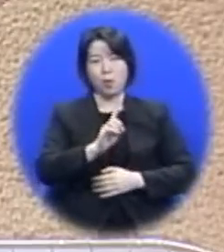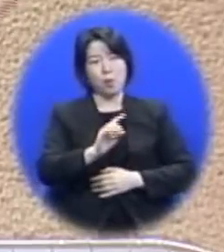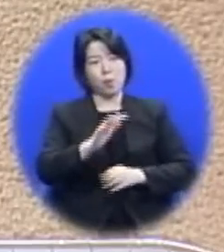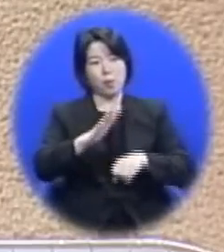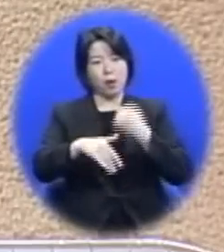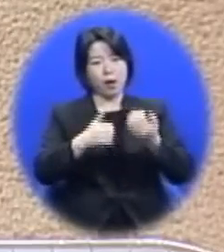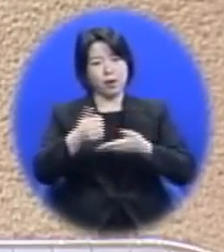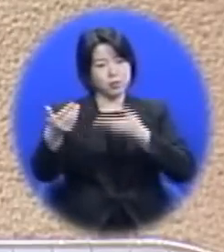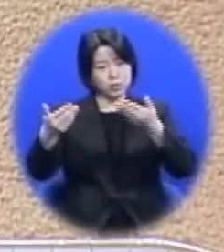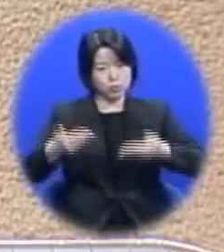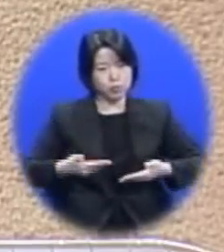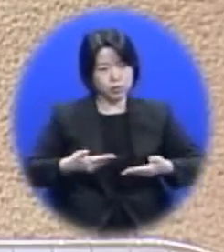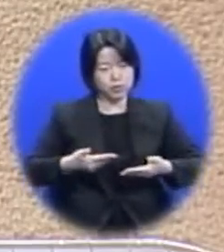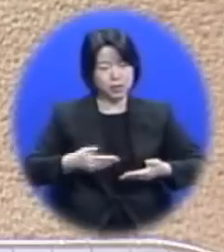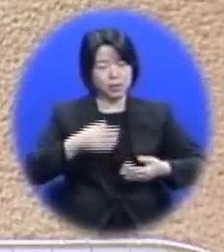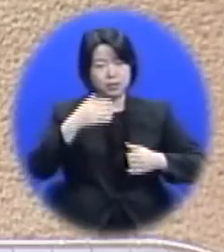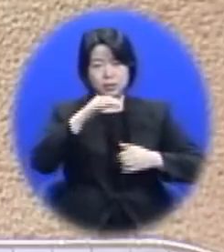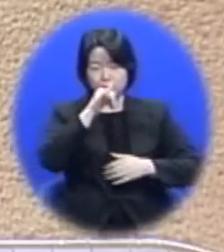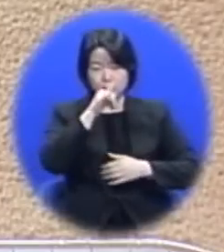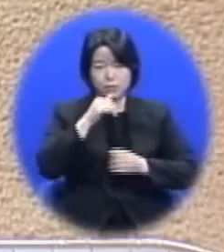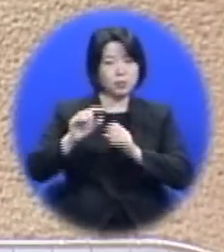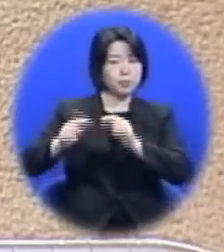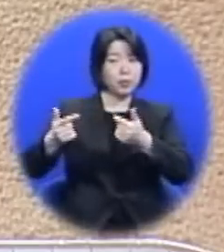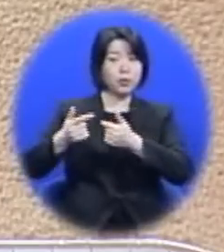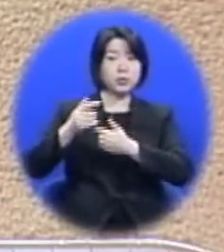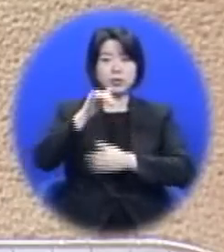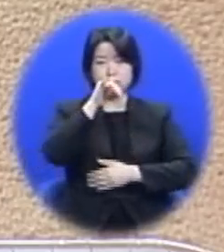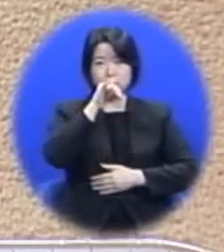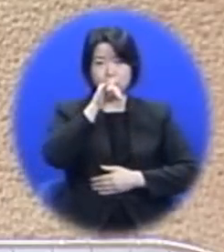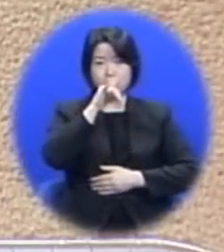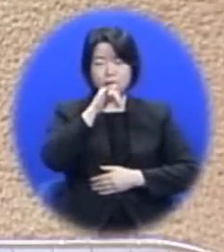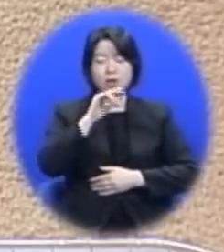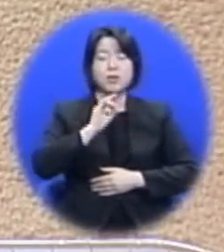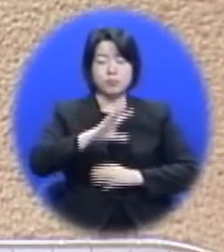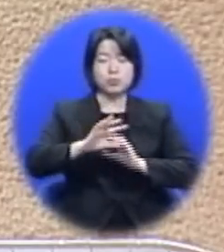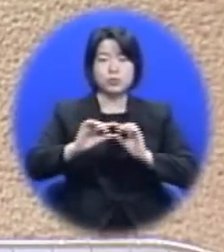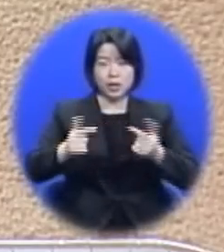제안을 거절했어요. 뿐만 아니고 하나님